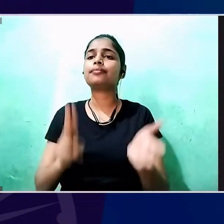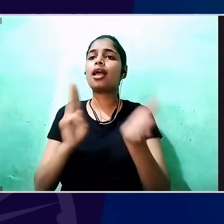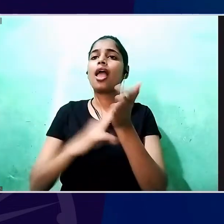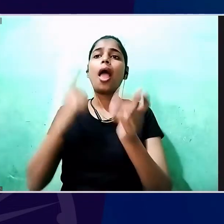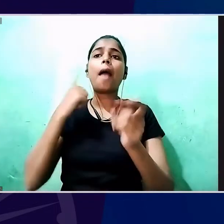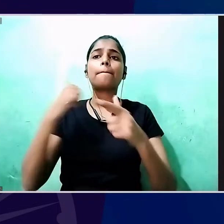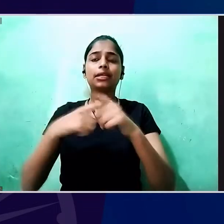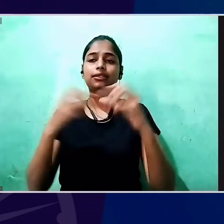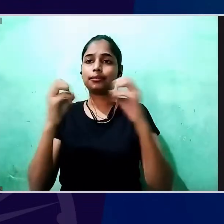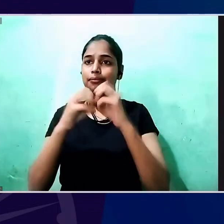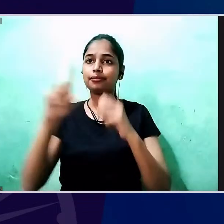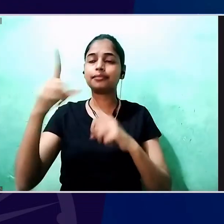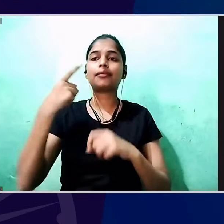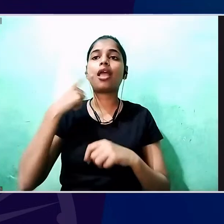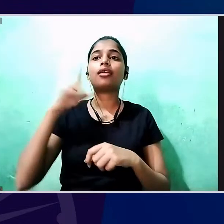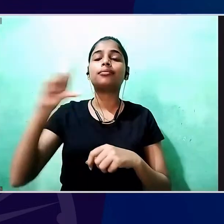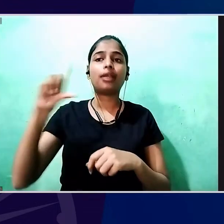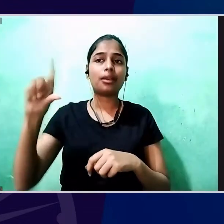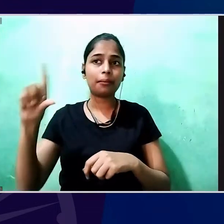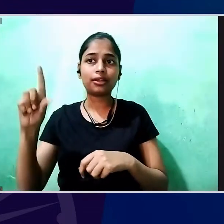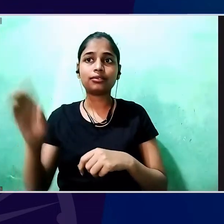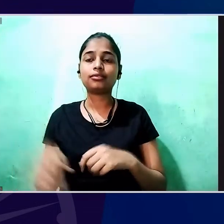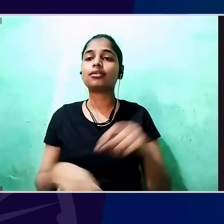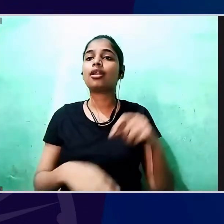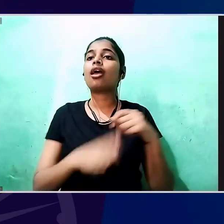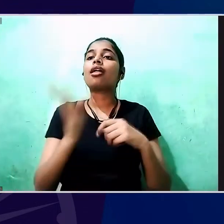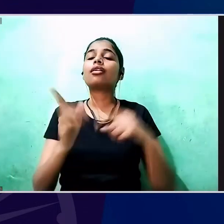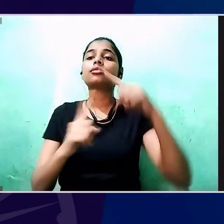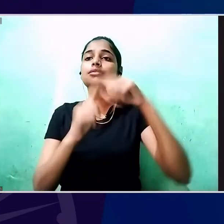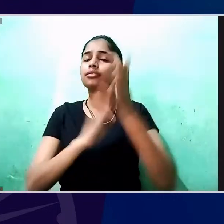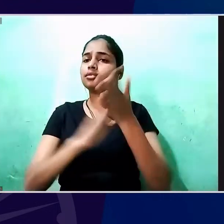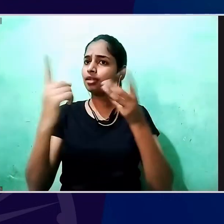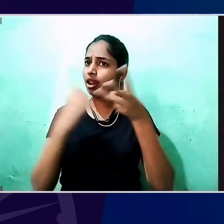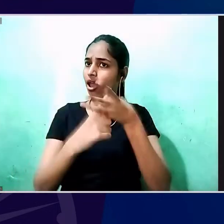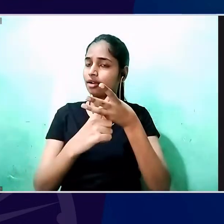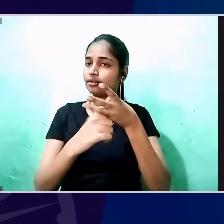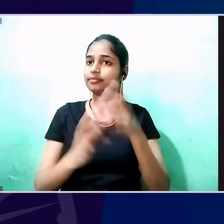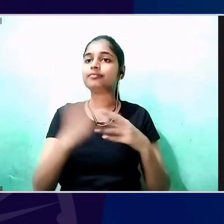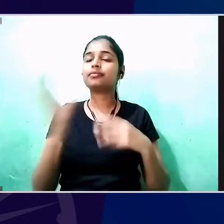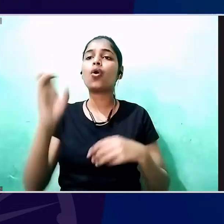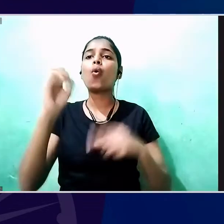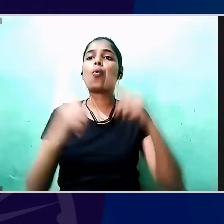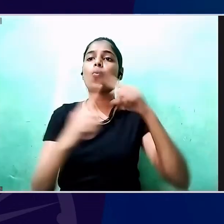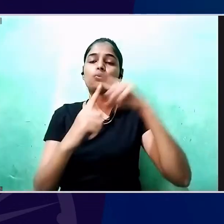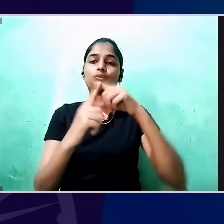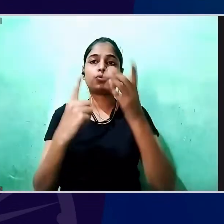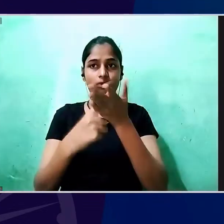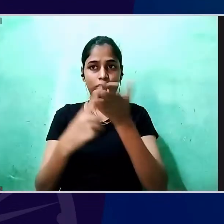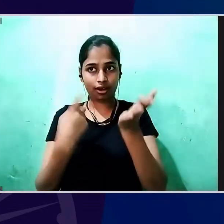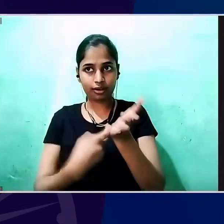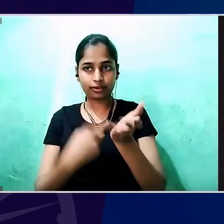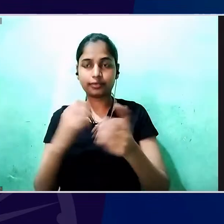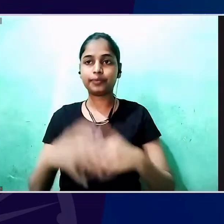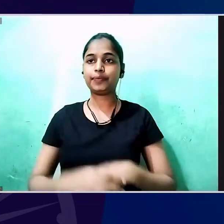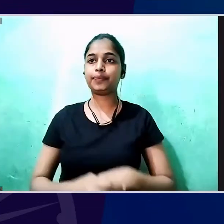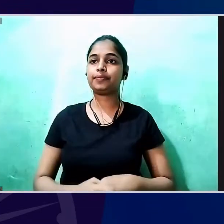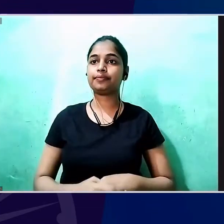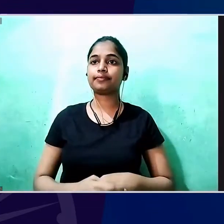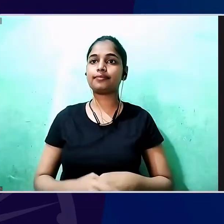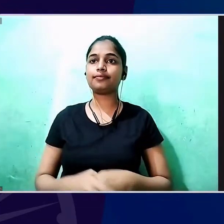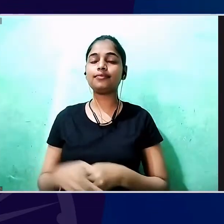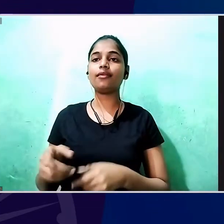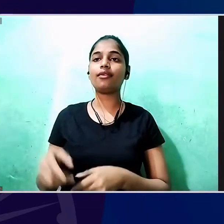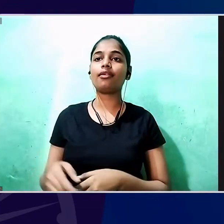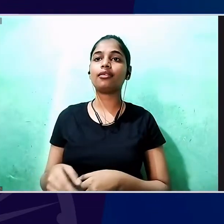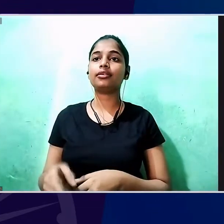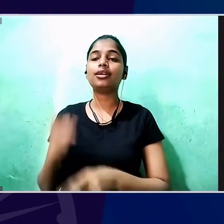And to teach this subject, our today's expert is मीनू गुप्ता मैम। वेलकम मैम, आपका बहुत बहुत